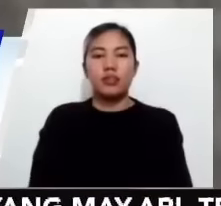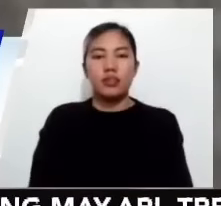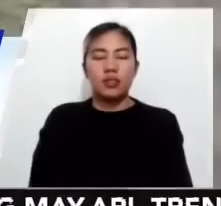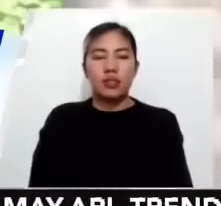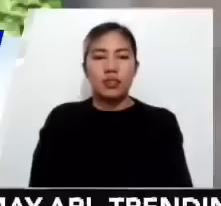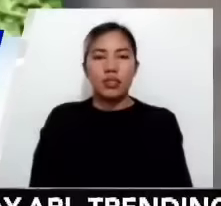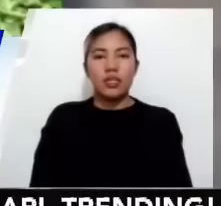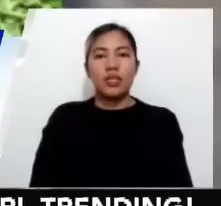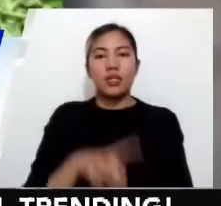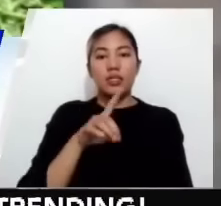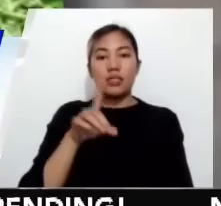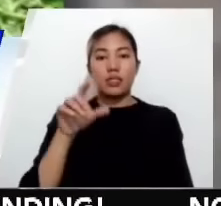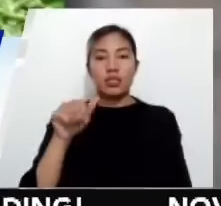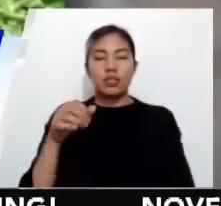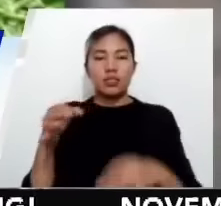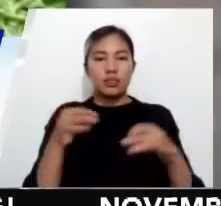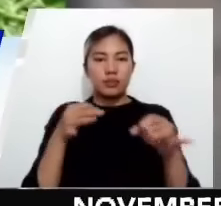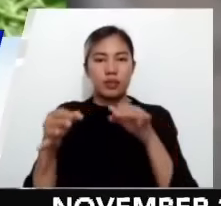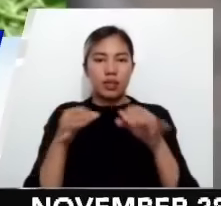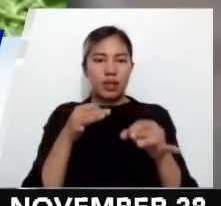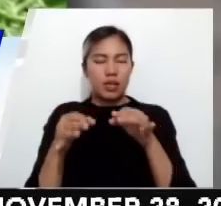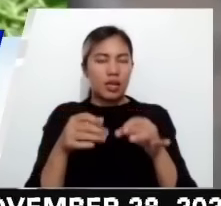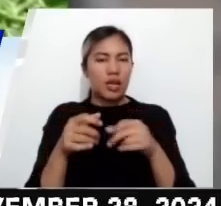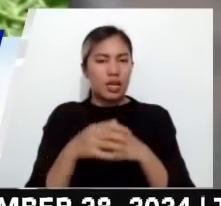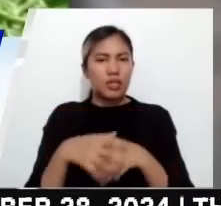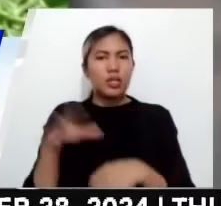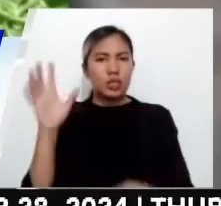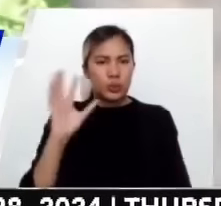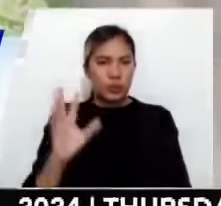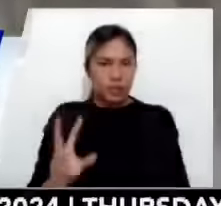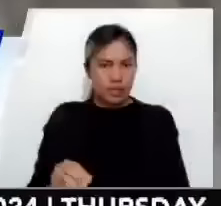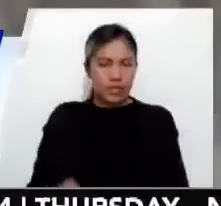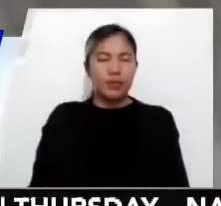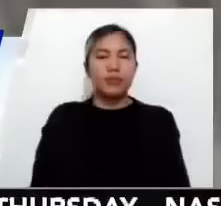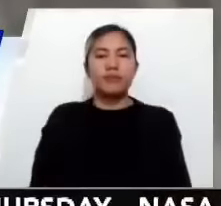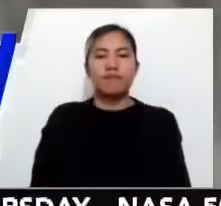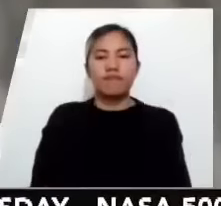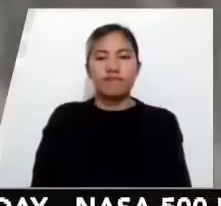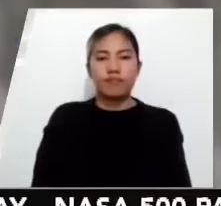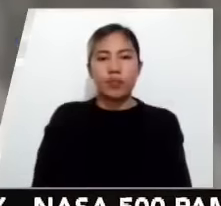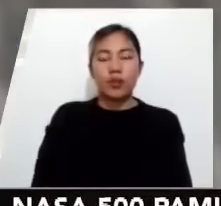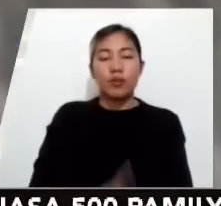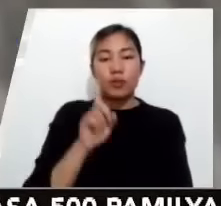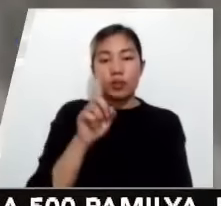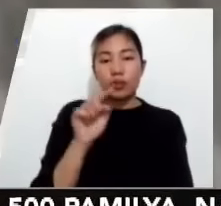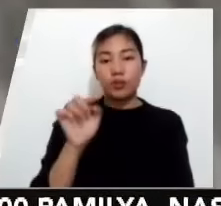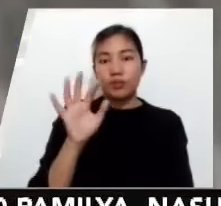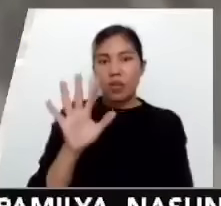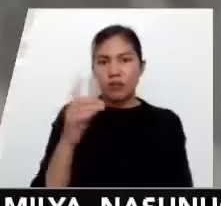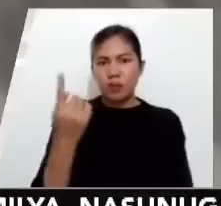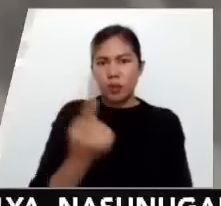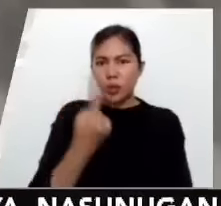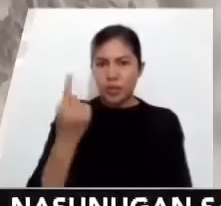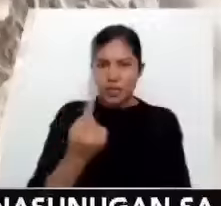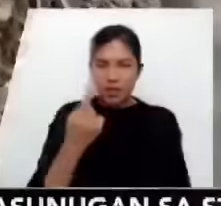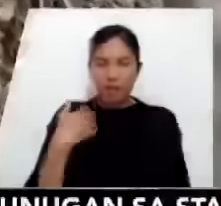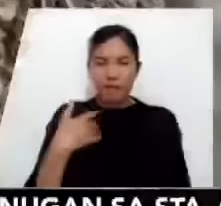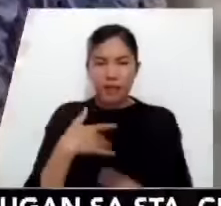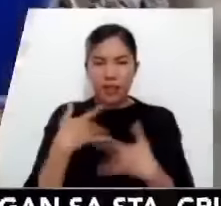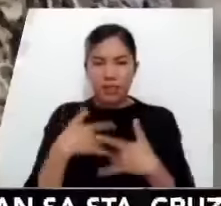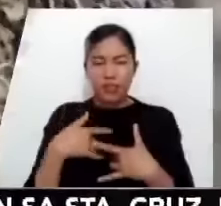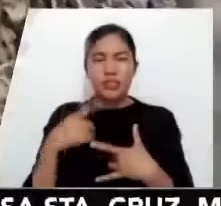Agriculture, hindi pangkaraniwan ang ganito. Isa hanggang lima nga lang daw ang kadalasang bilang ng puso ng isang puno ng